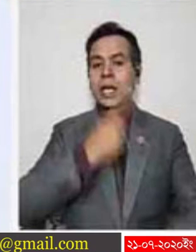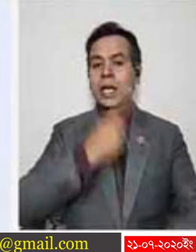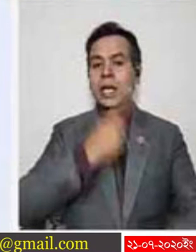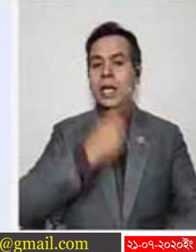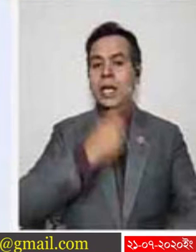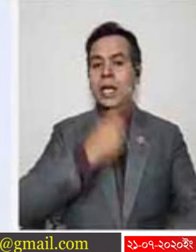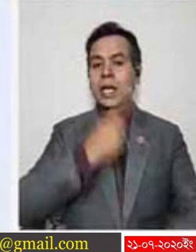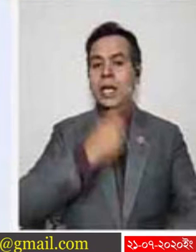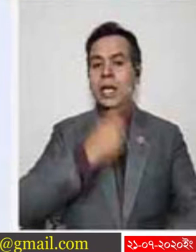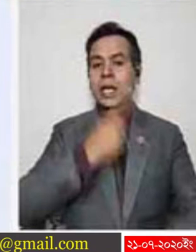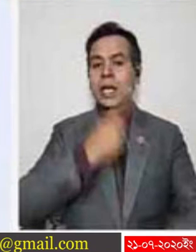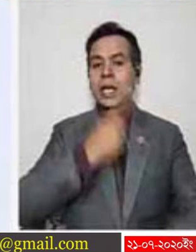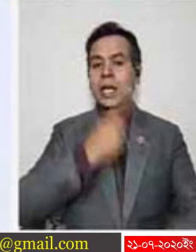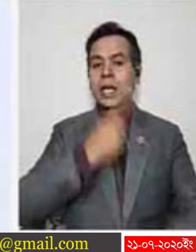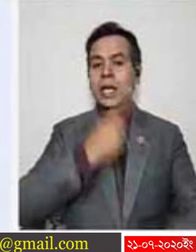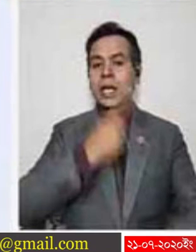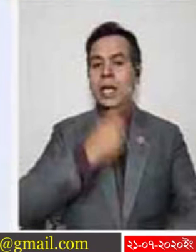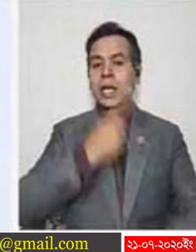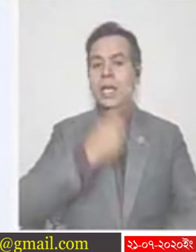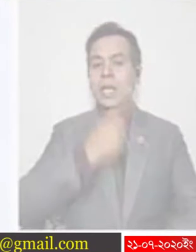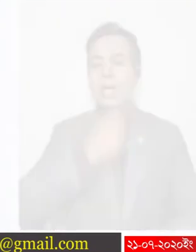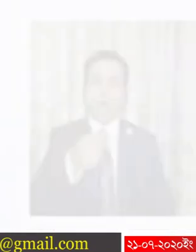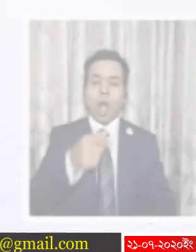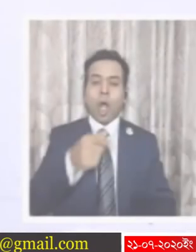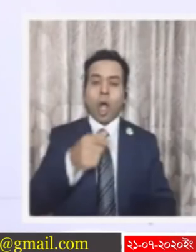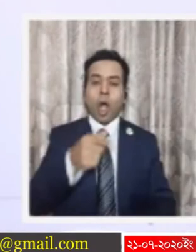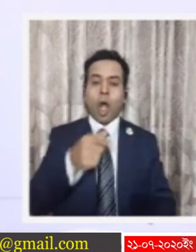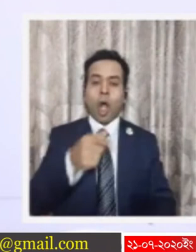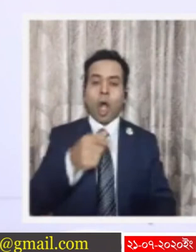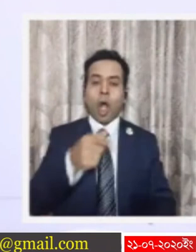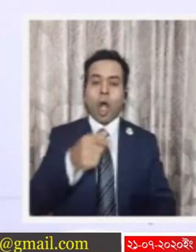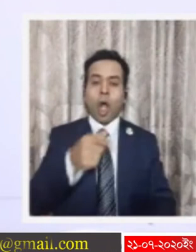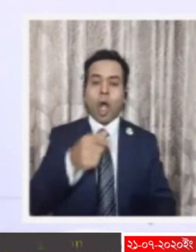একদিনে সর্বোচ্চ 18,922 জনের নমুনা সংগ্রহ করে